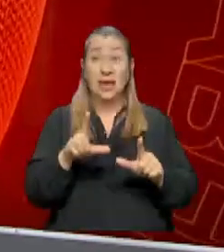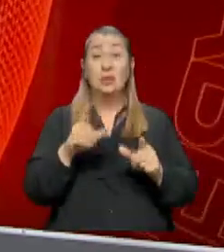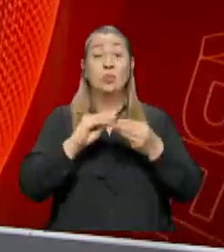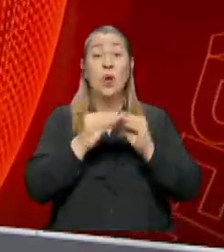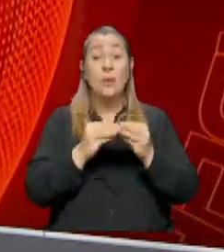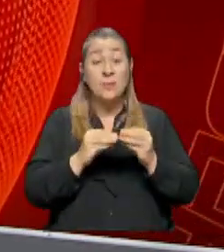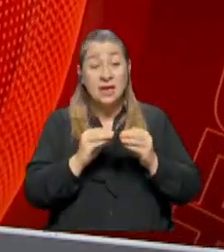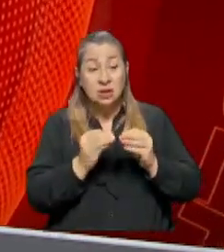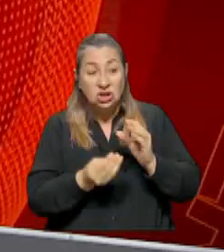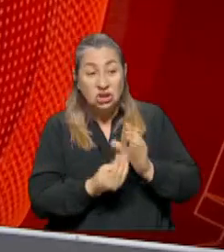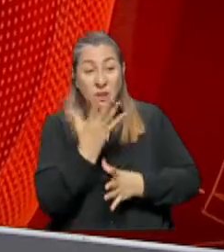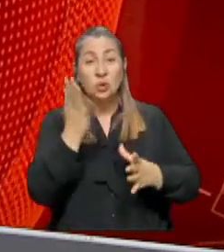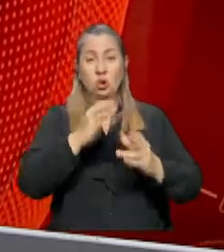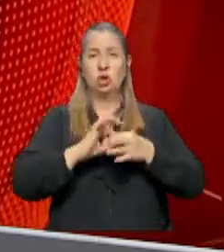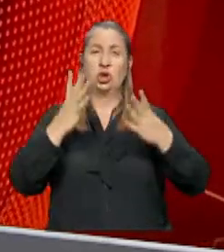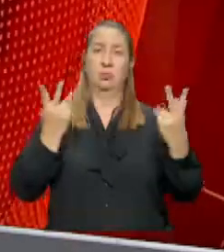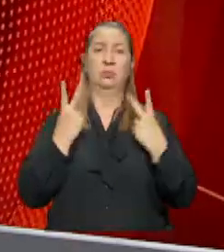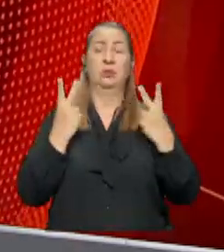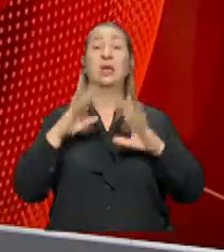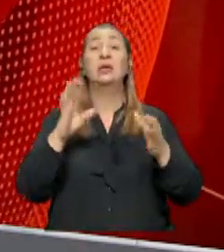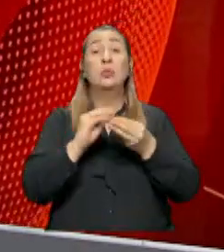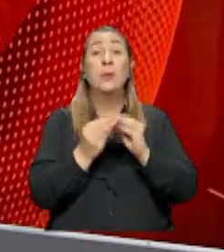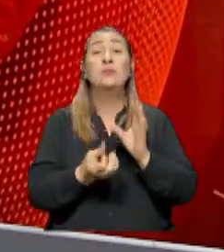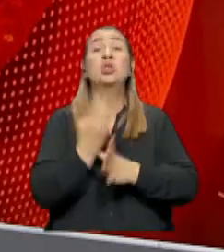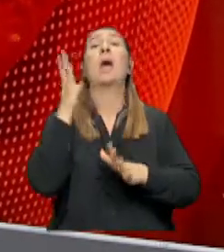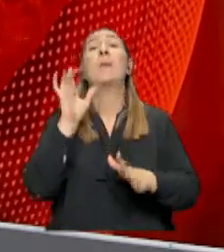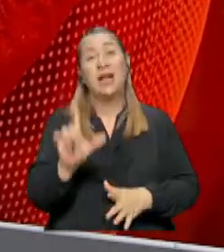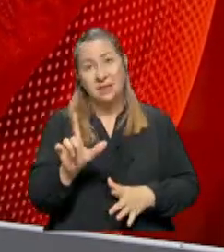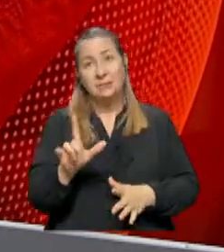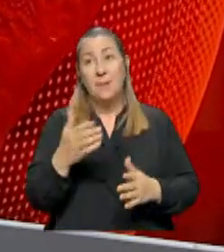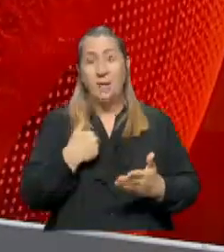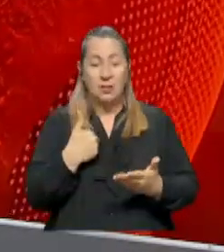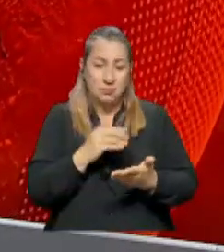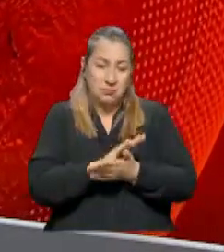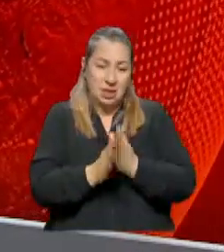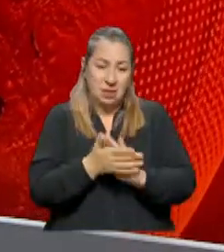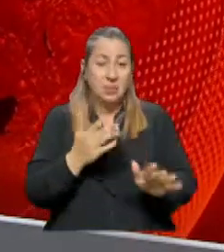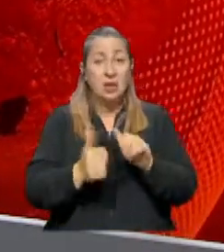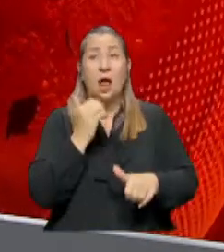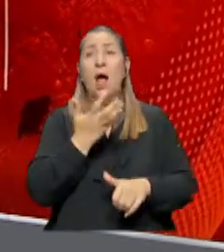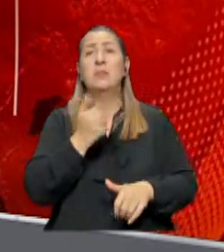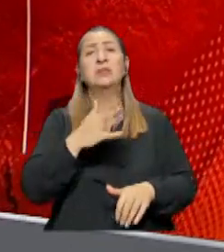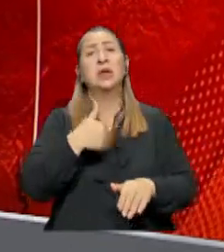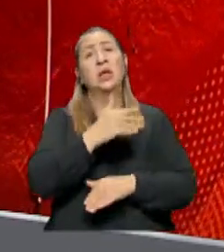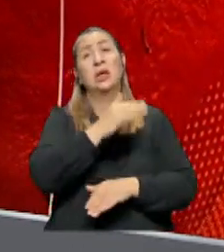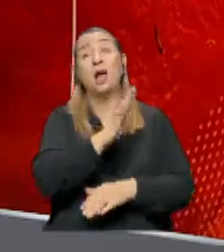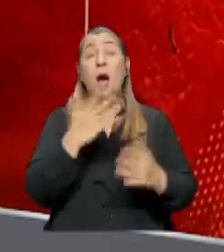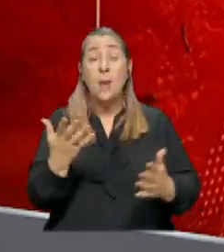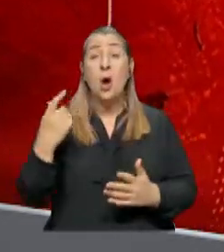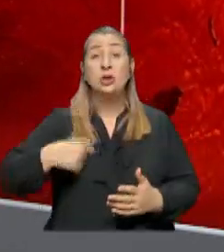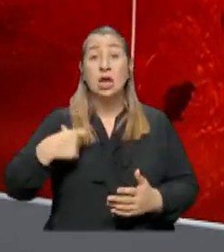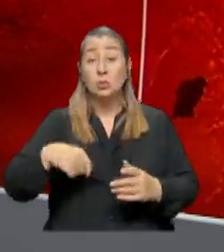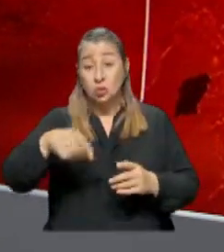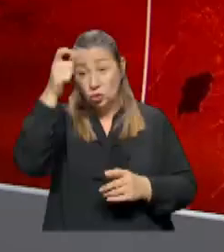sorunu yaratıp çözdük diye böbürlenmek değil Sorun içeri atmalık yaratmamak Ben bitirdim geri almasam da giden gitti Ama